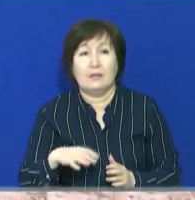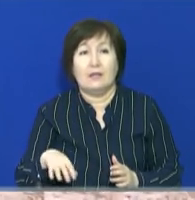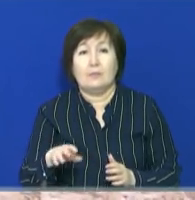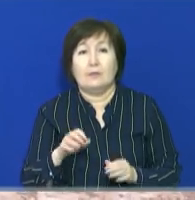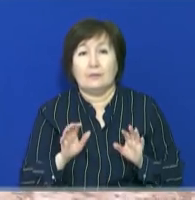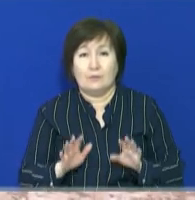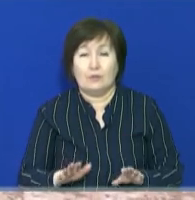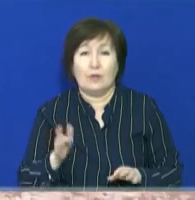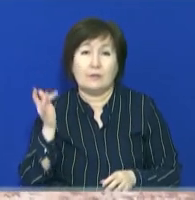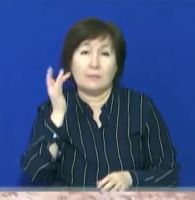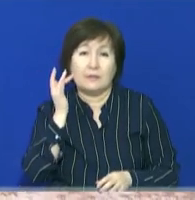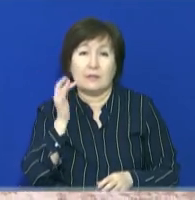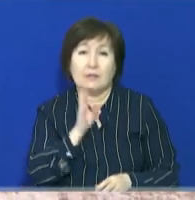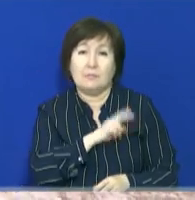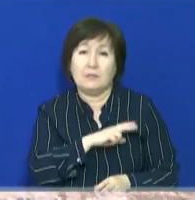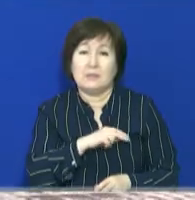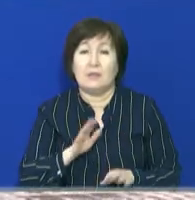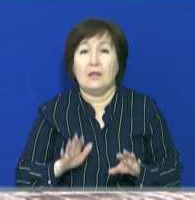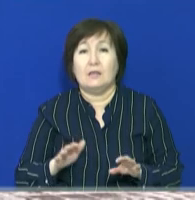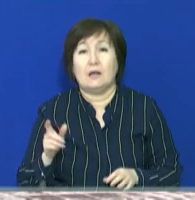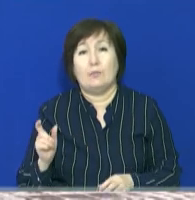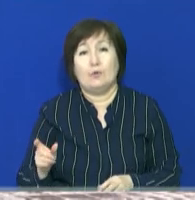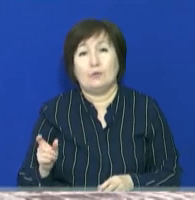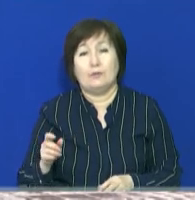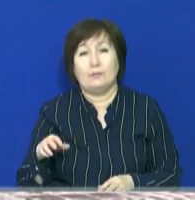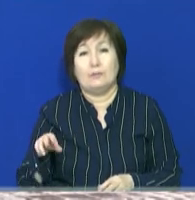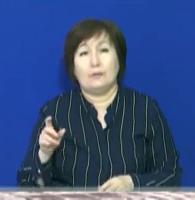жұмыс орнын тапқан. Бердібек Қарымбай, Елжан Мағзумов, Семей телеарнасы.